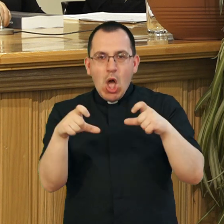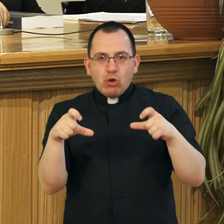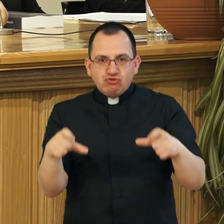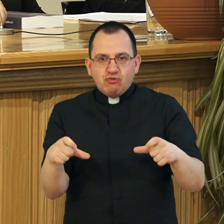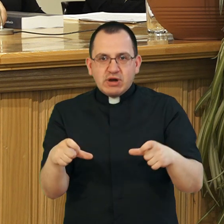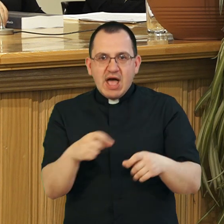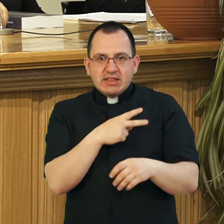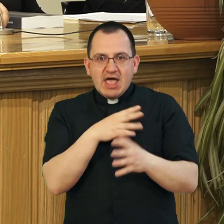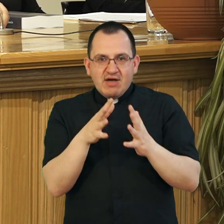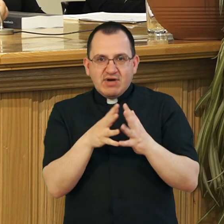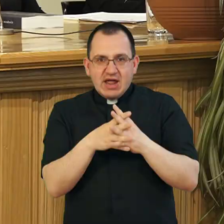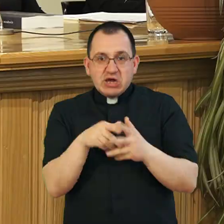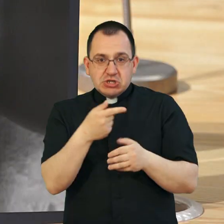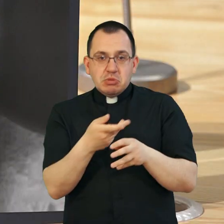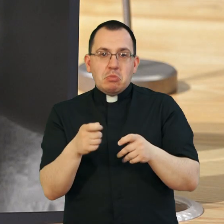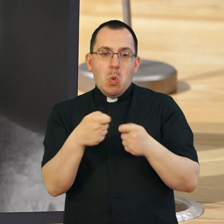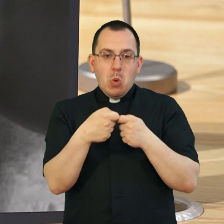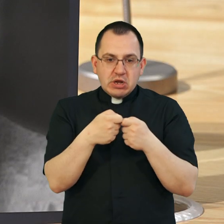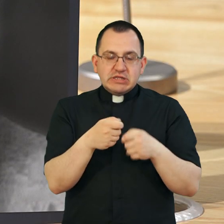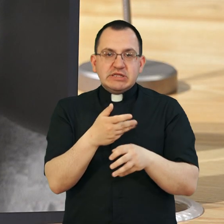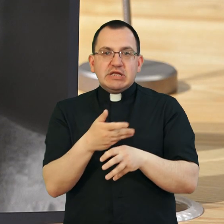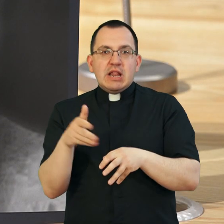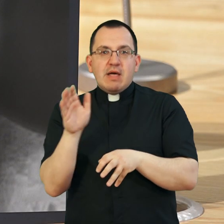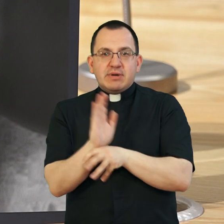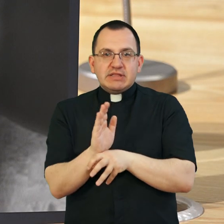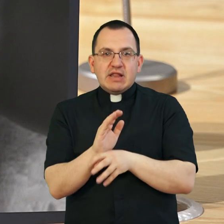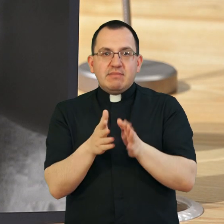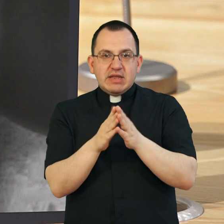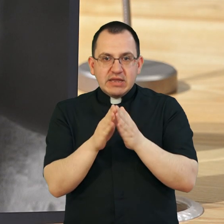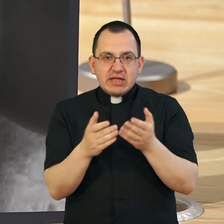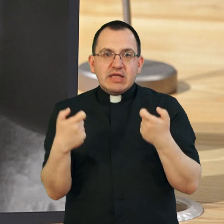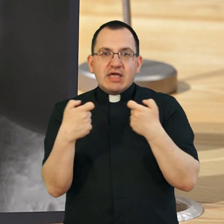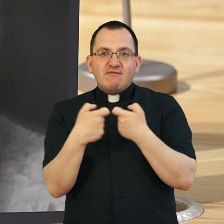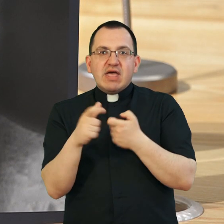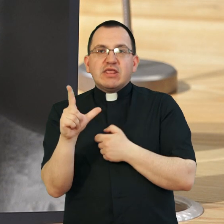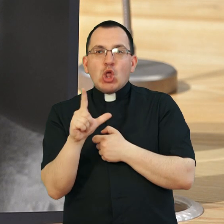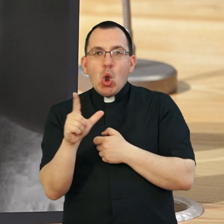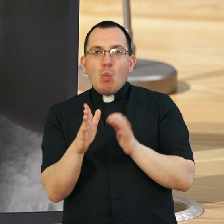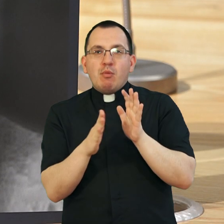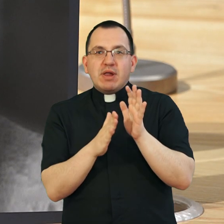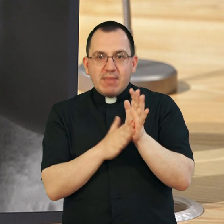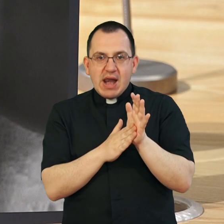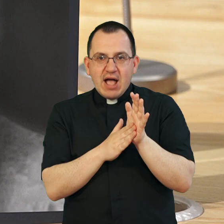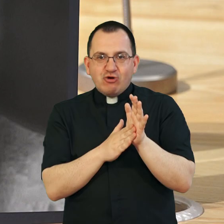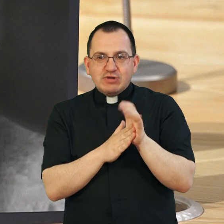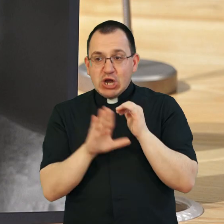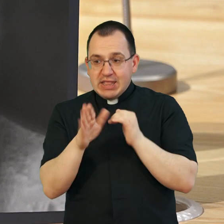biskupije organizirala je predstavljanje zbornika o Ljubomiru Marakoviću, čija se osobna biblioteka